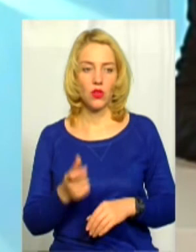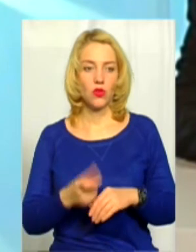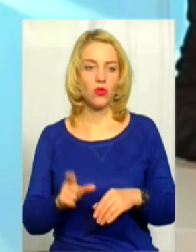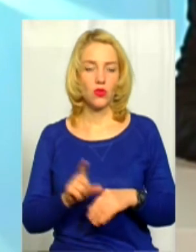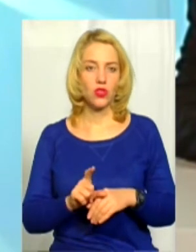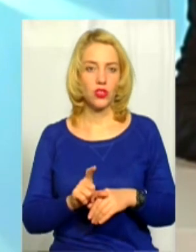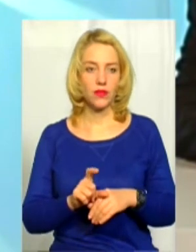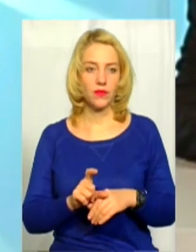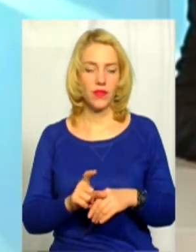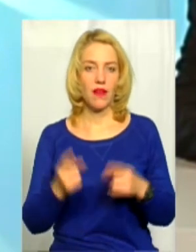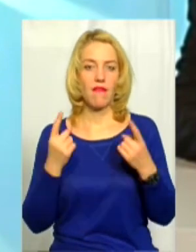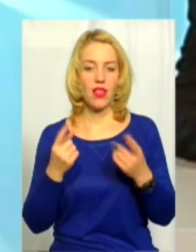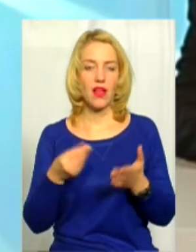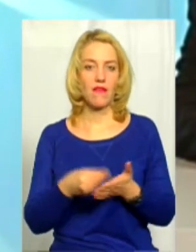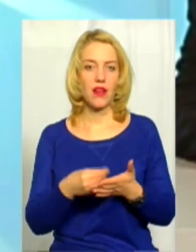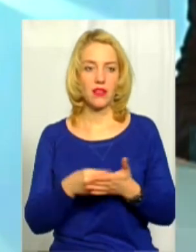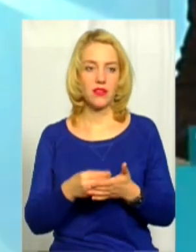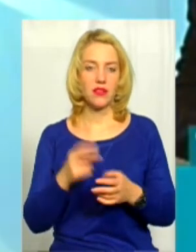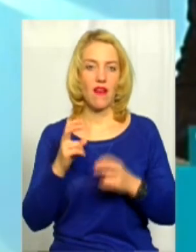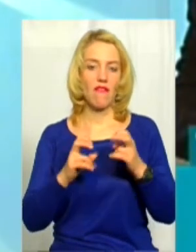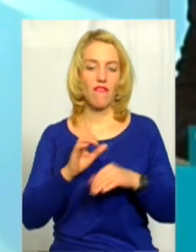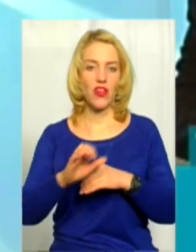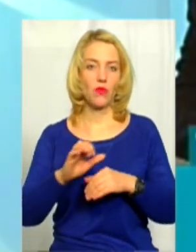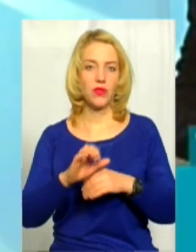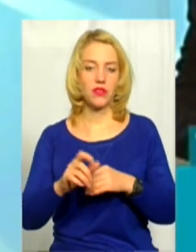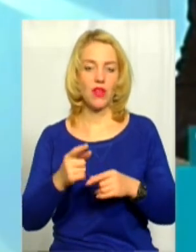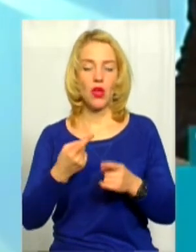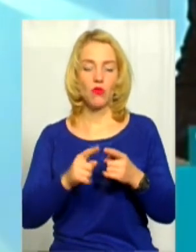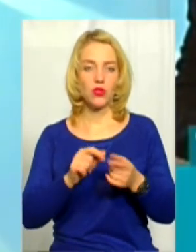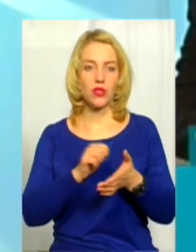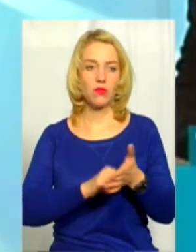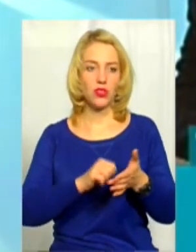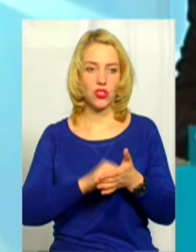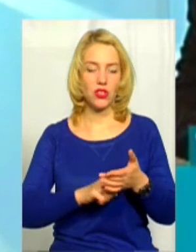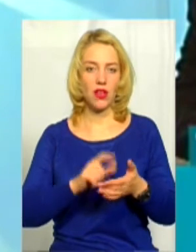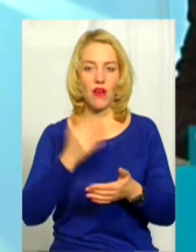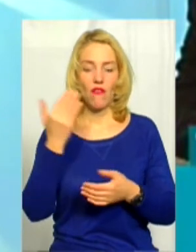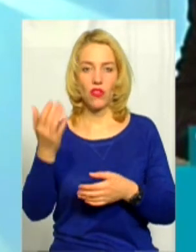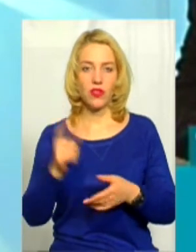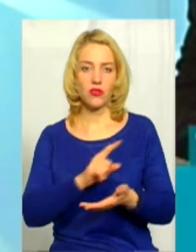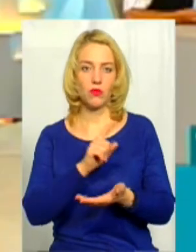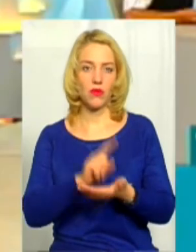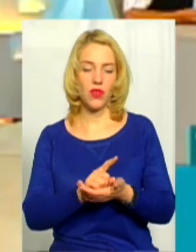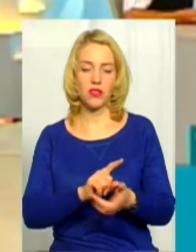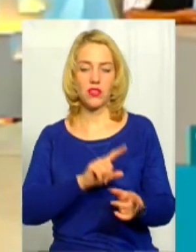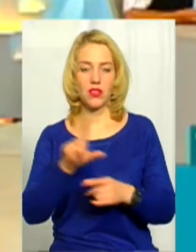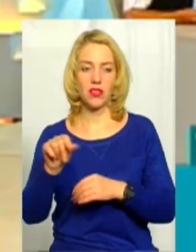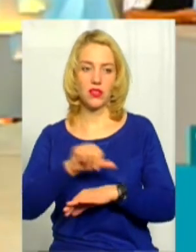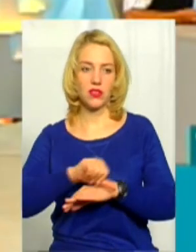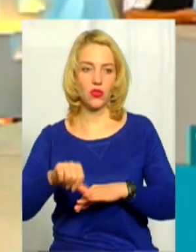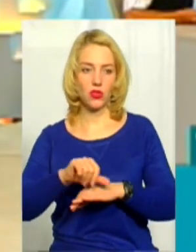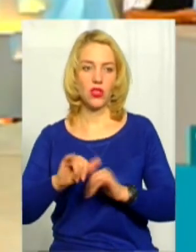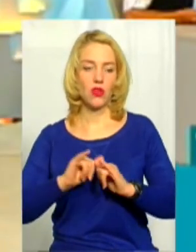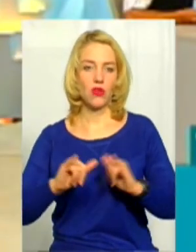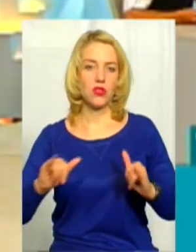дуже велика вартість виробництва. І за цією по цій причині, тому вони зобов'язані їхати за кордон і розвивати цю сферу